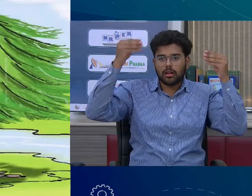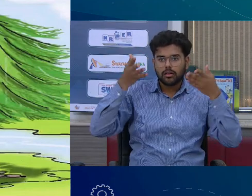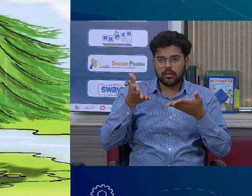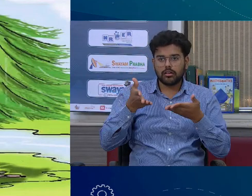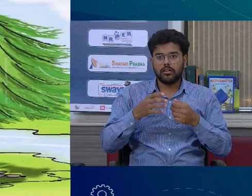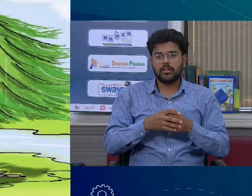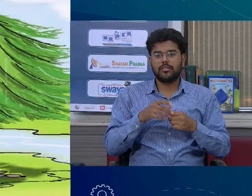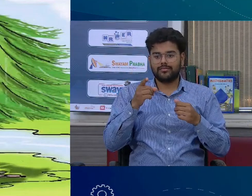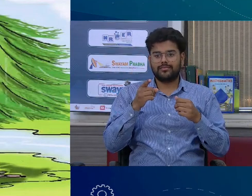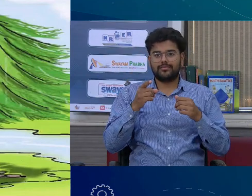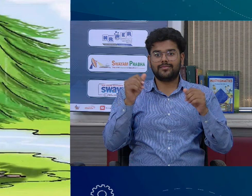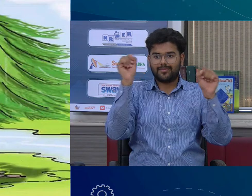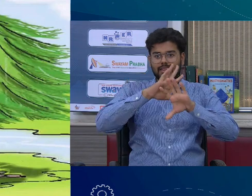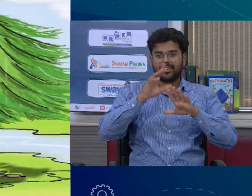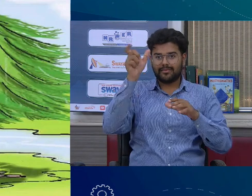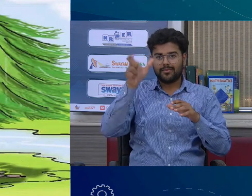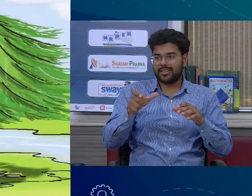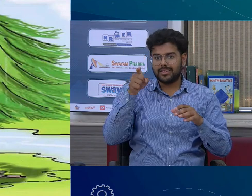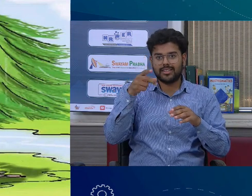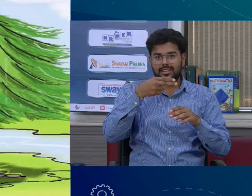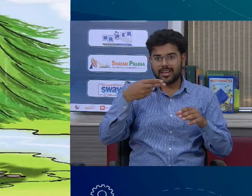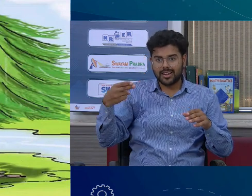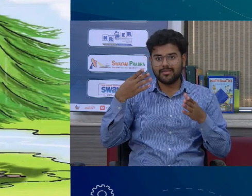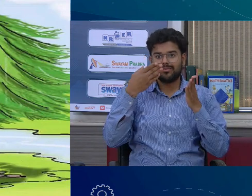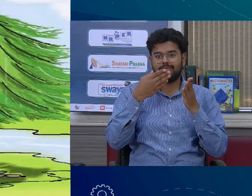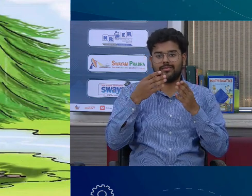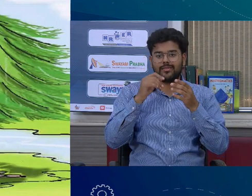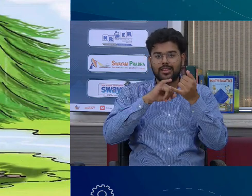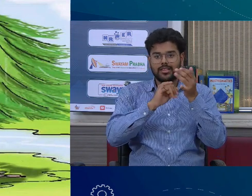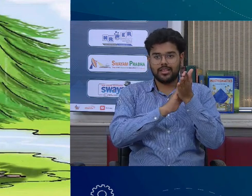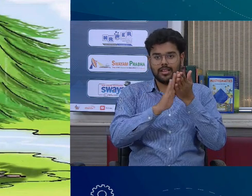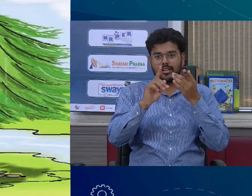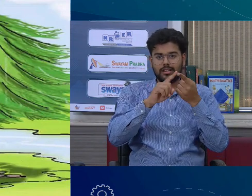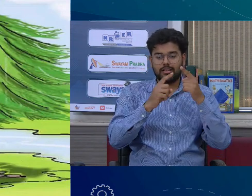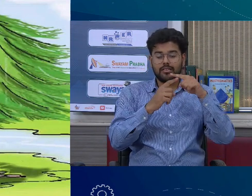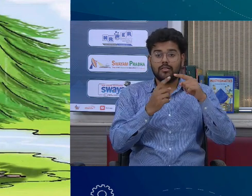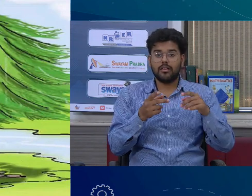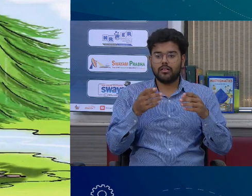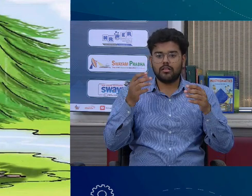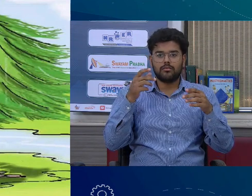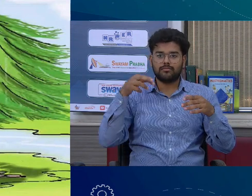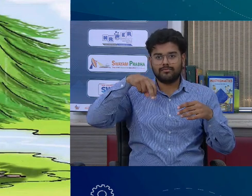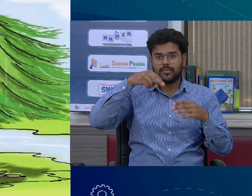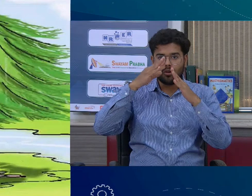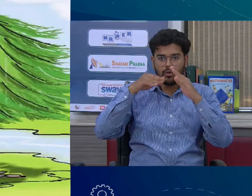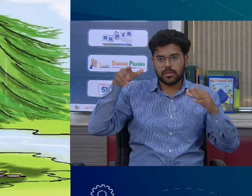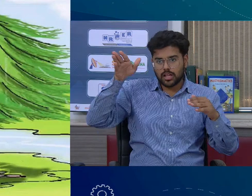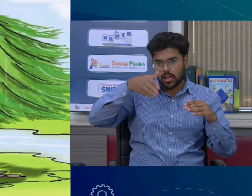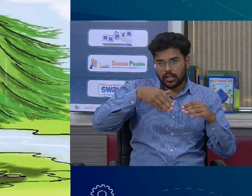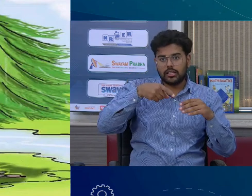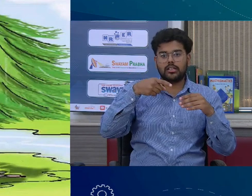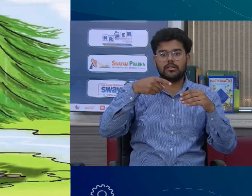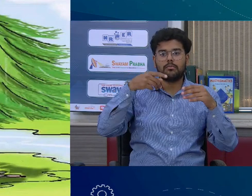ek jadugar tha, वो घर वापस आ रहा था तो एकदम से बारिश होना शुरू हुआ. It rained